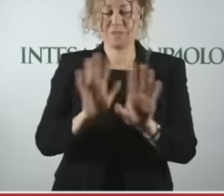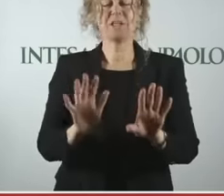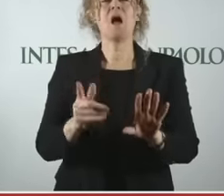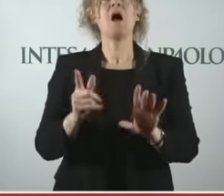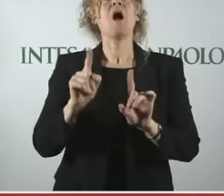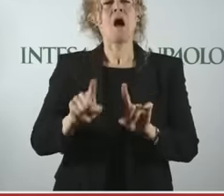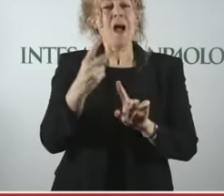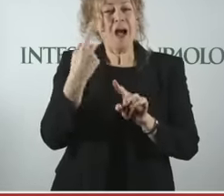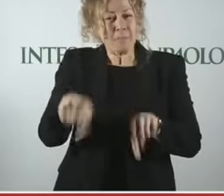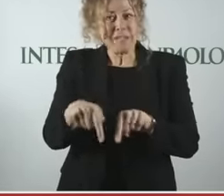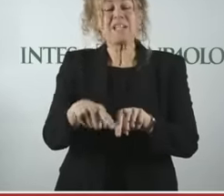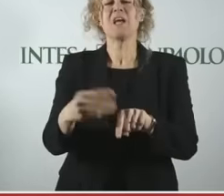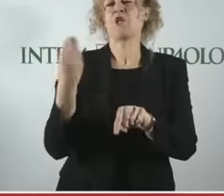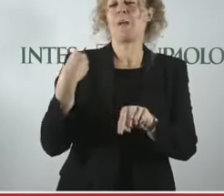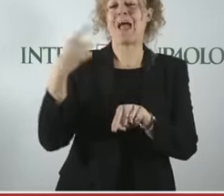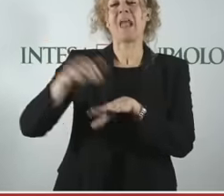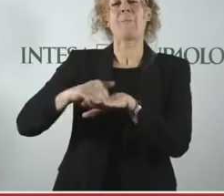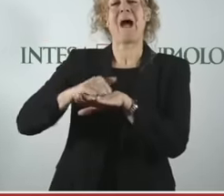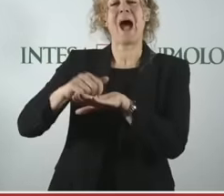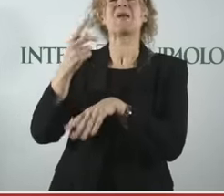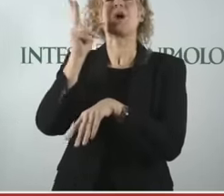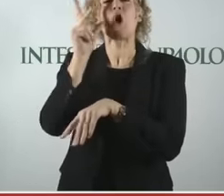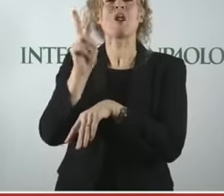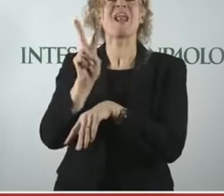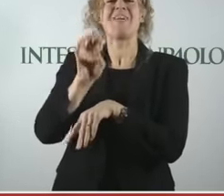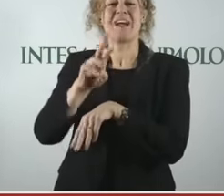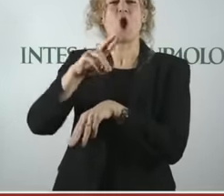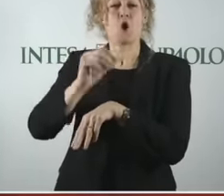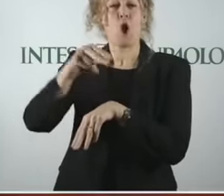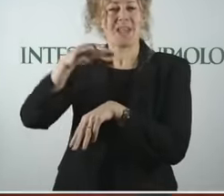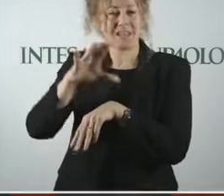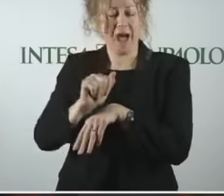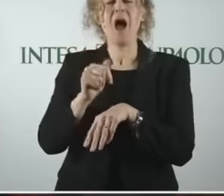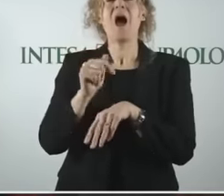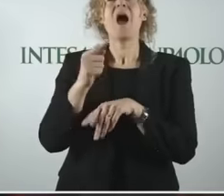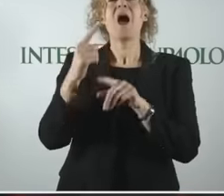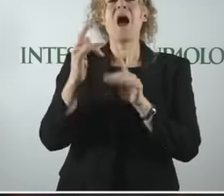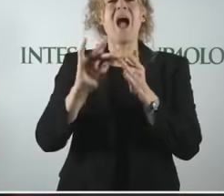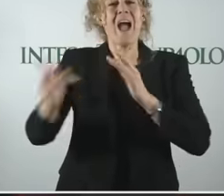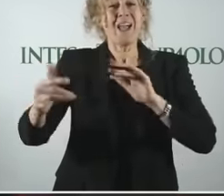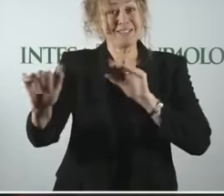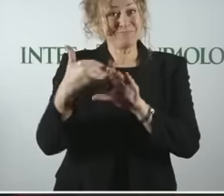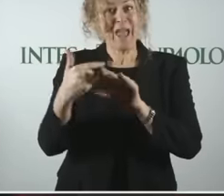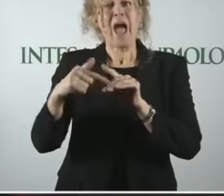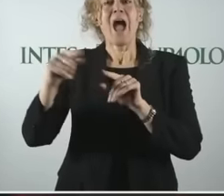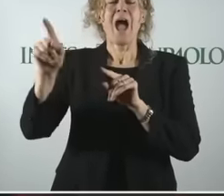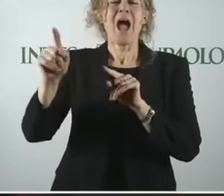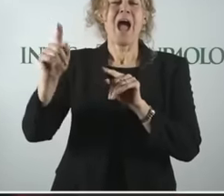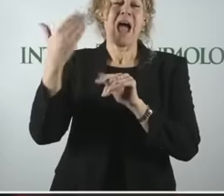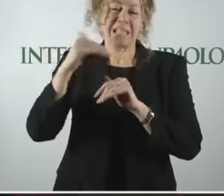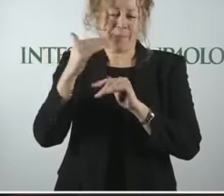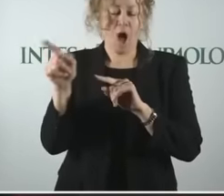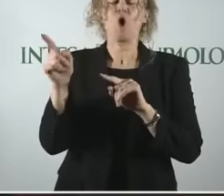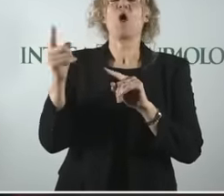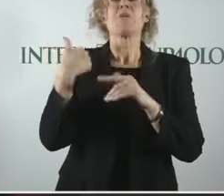arrivata la domanda di Veronica da Parma attraverso la newsletter di San Paolo di Intesa San Paolo l'abbiamo invitata non è